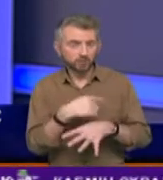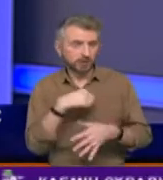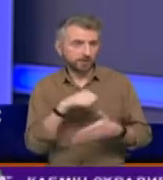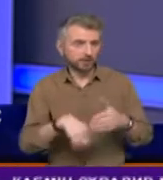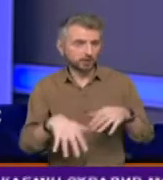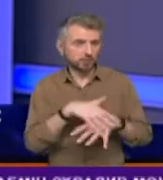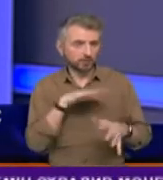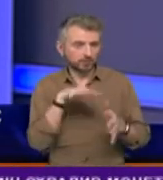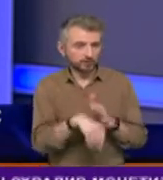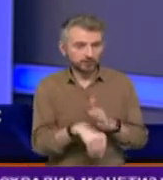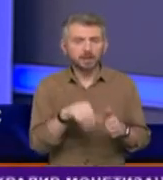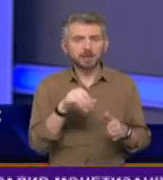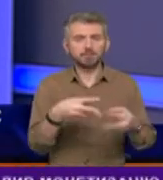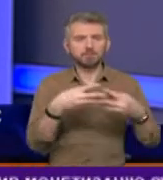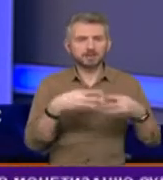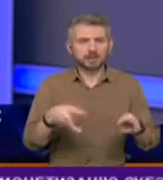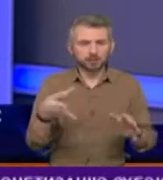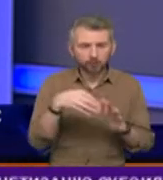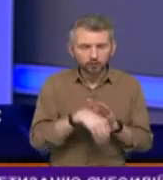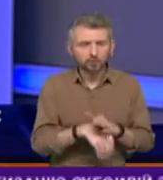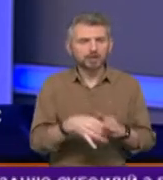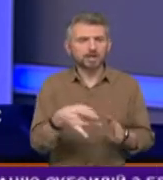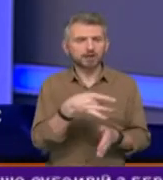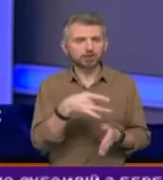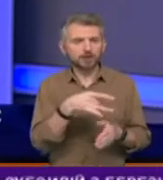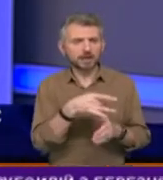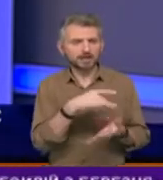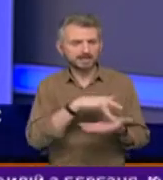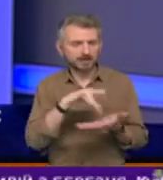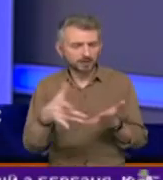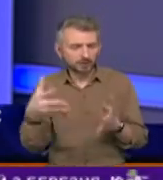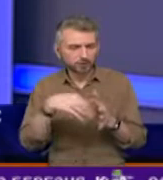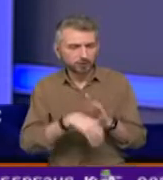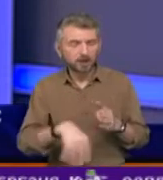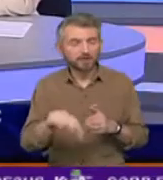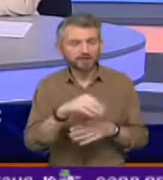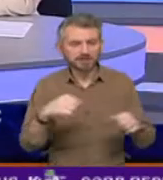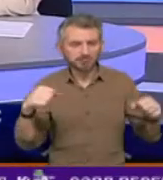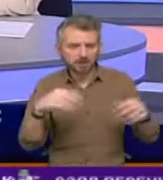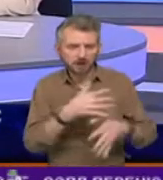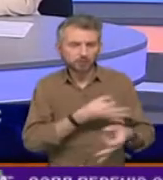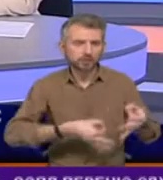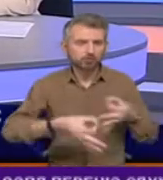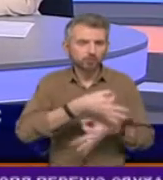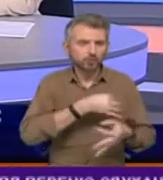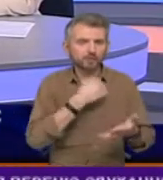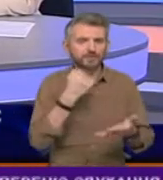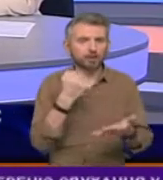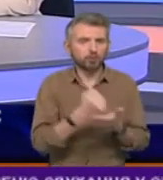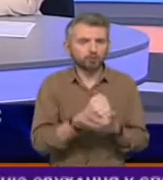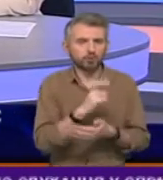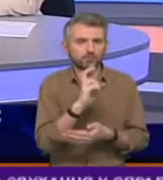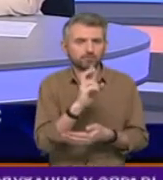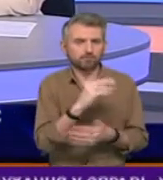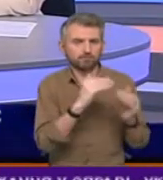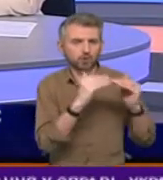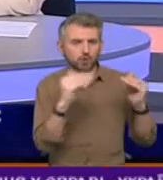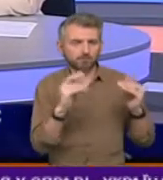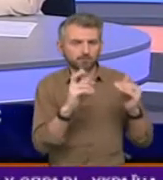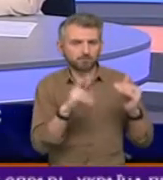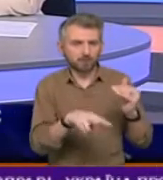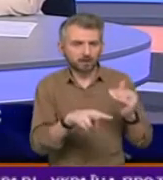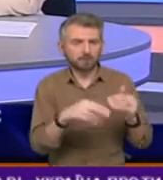ми натиснули. Ми не можемо натиснути на галочку. Там так було сказано. От було сказано неправильно. Звертаю вашу увагу на те, що там... Порядок